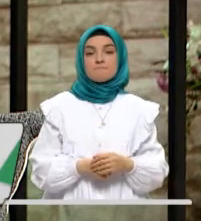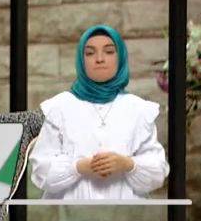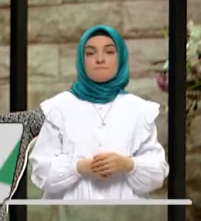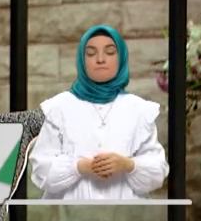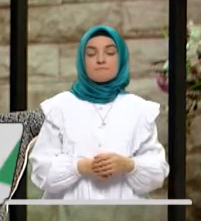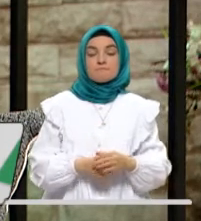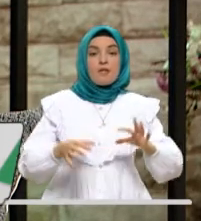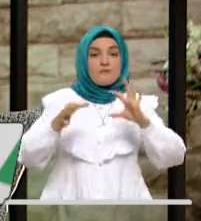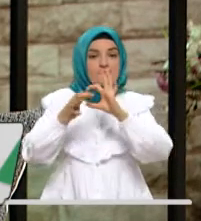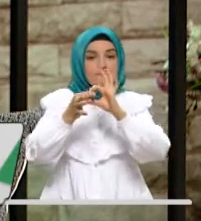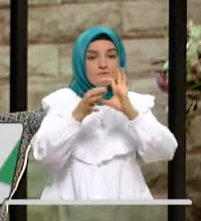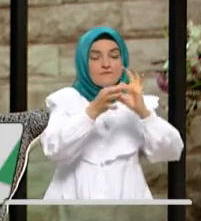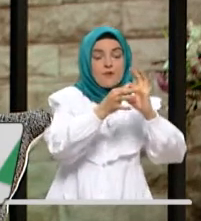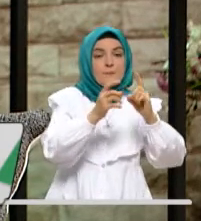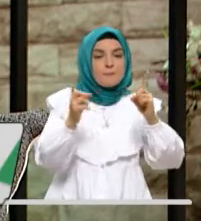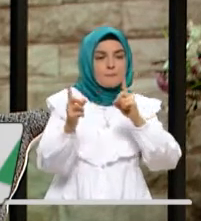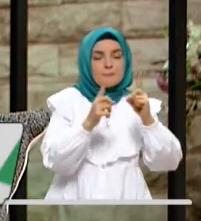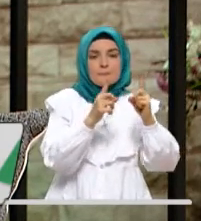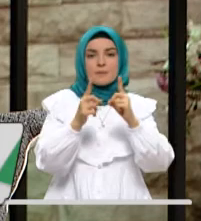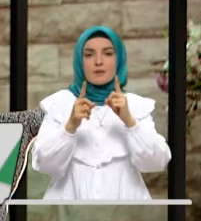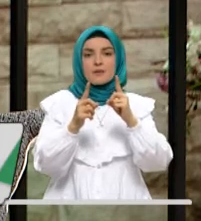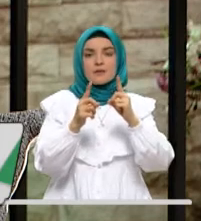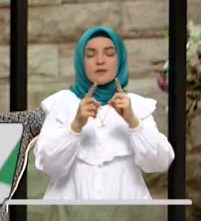formüller birbirlerine çok rahat